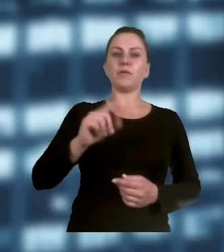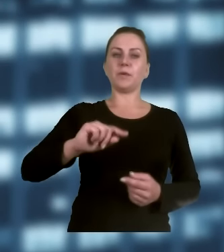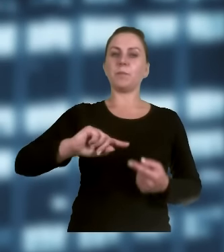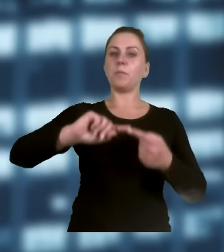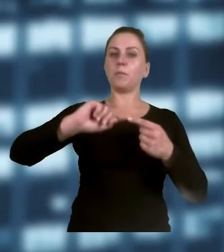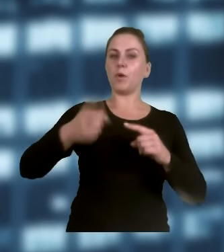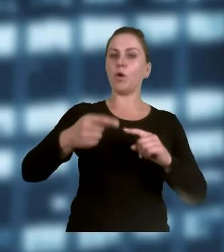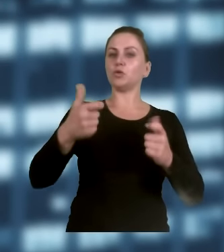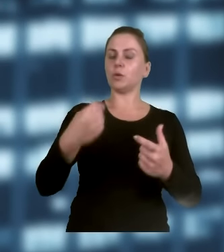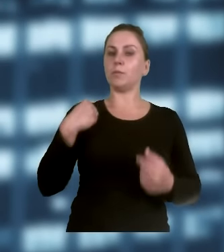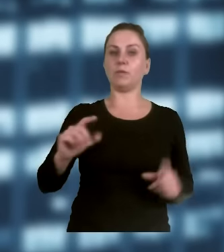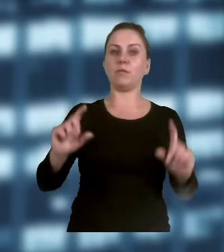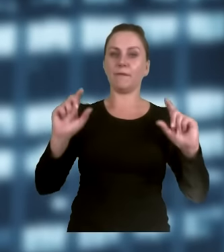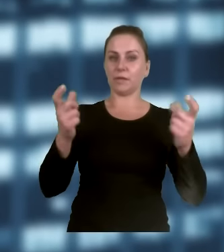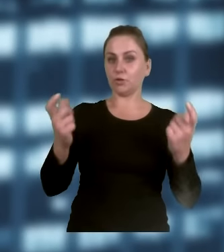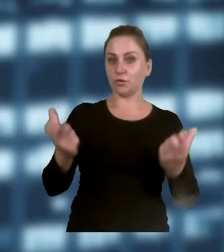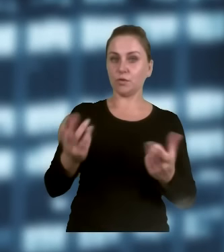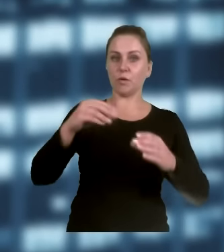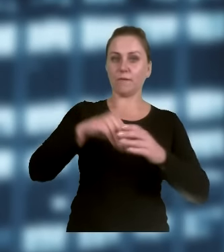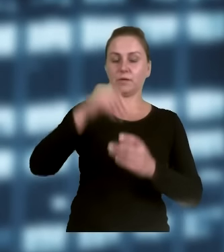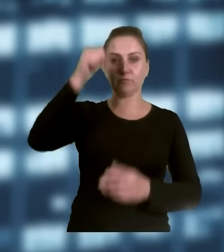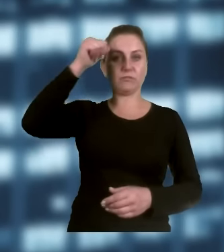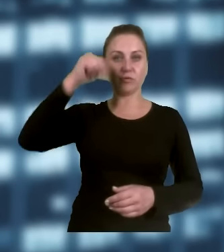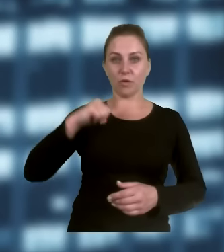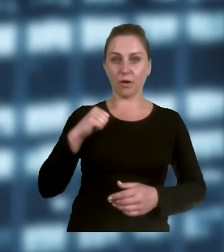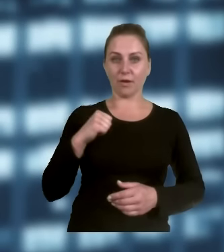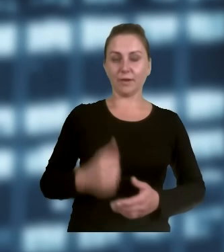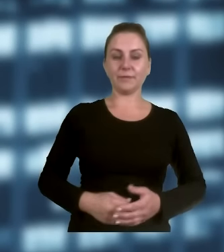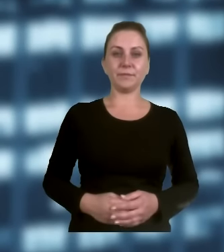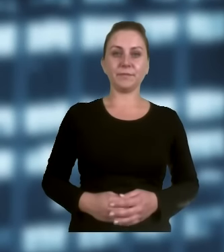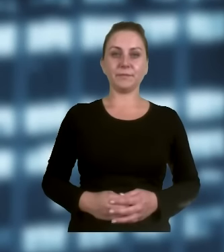się wydarzyło wczoraj,